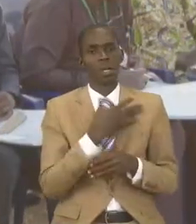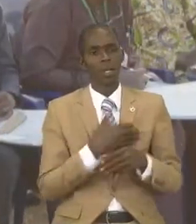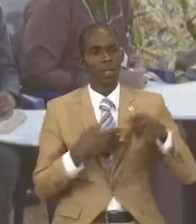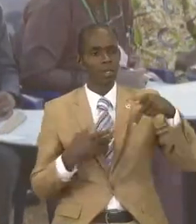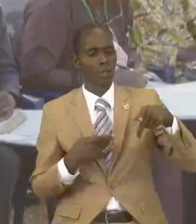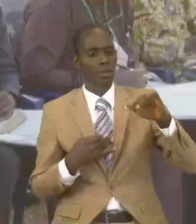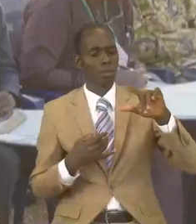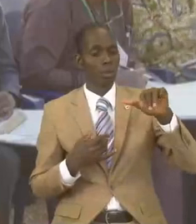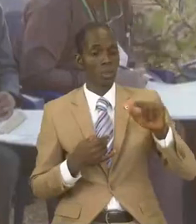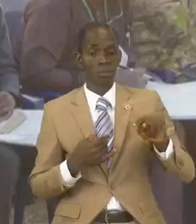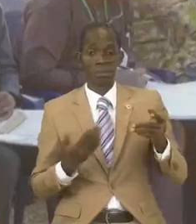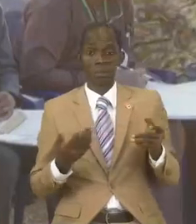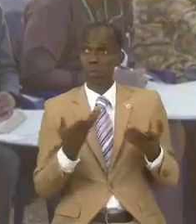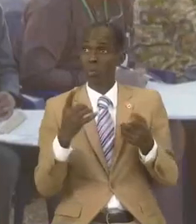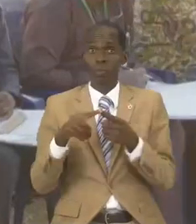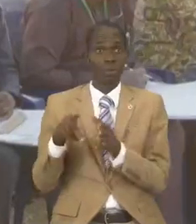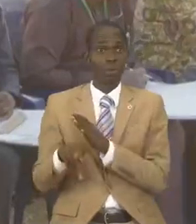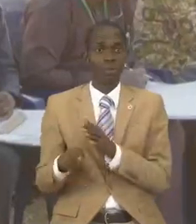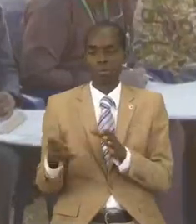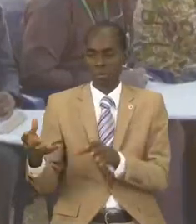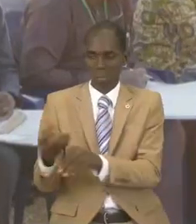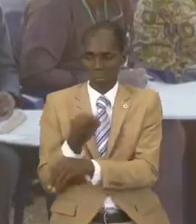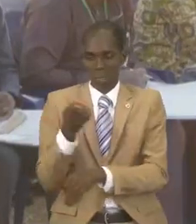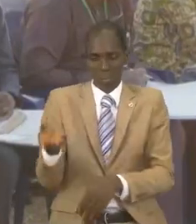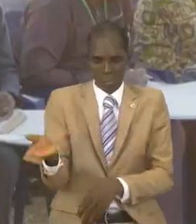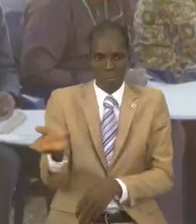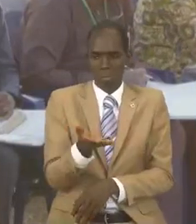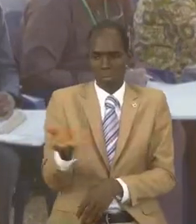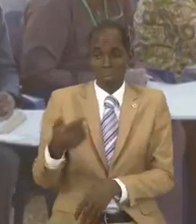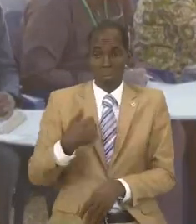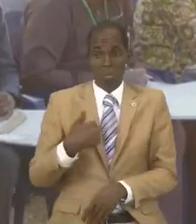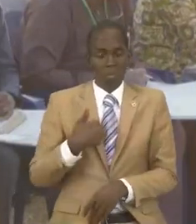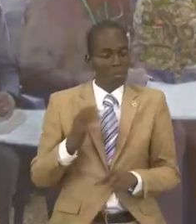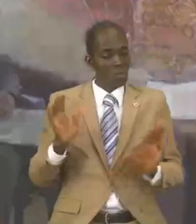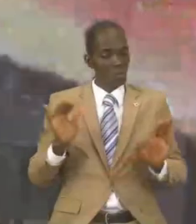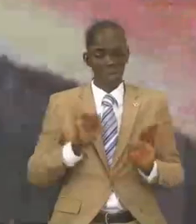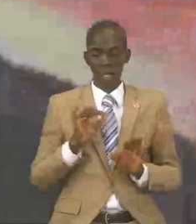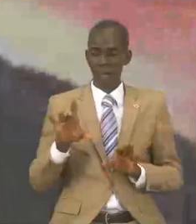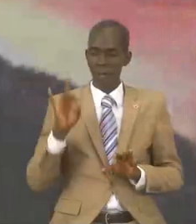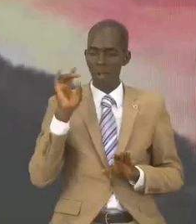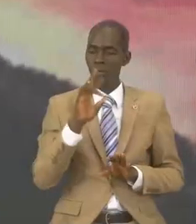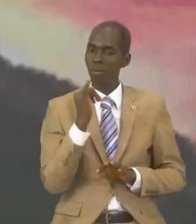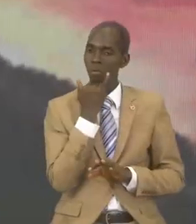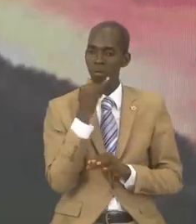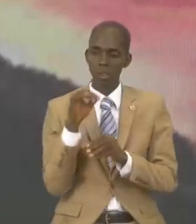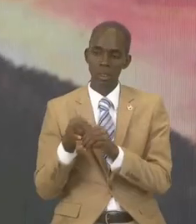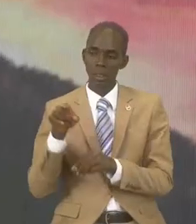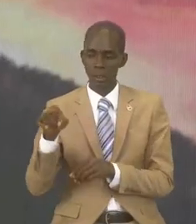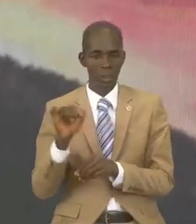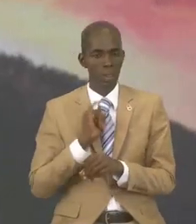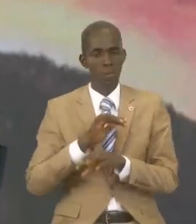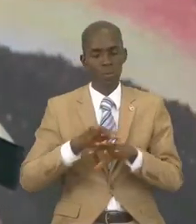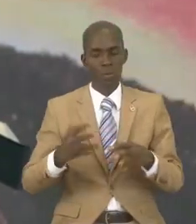Pilate leur dit, prenez-le vous-même et crucifiez-le, car moi, je ne trouve aucun crime en lui.